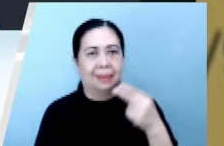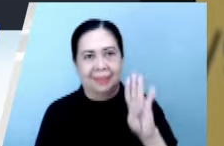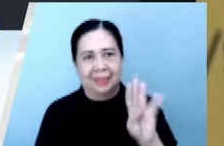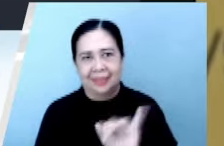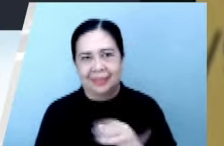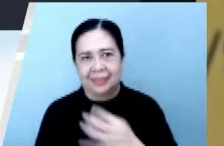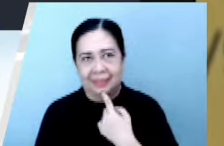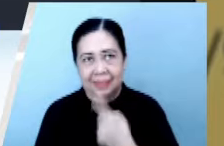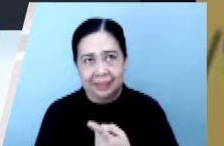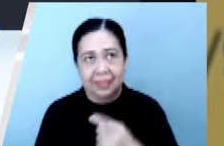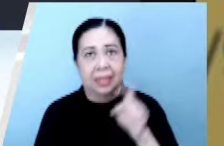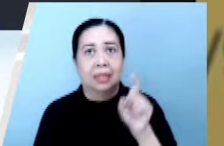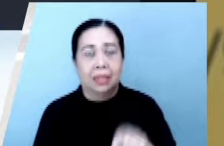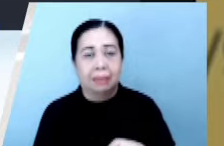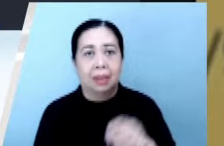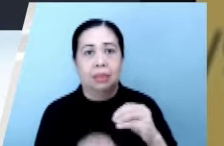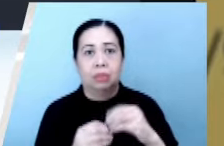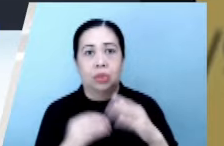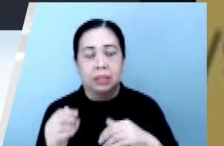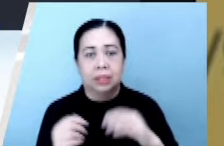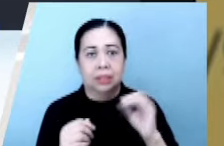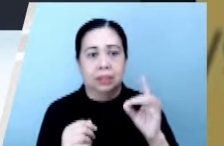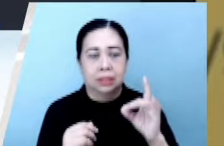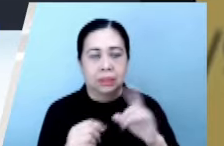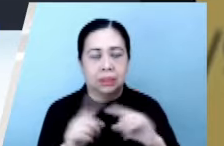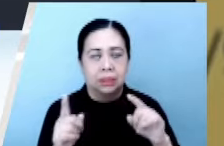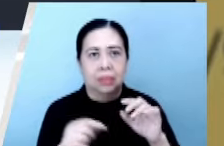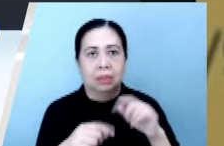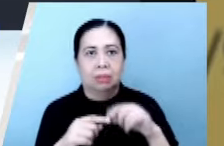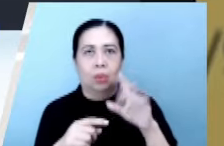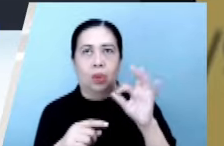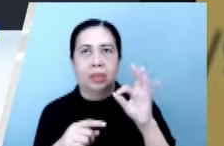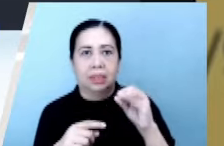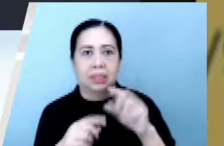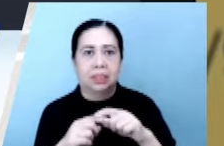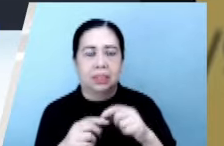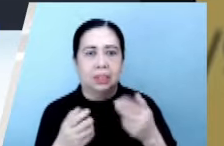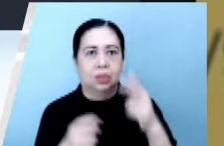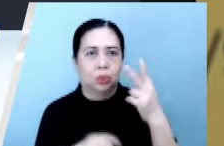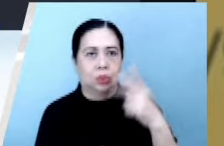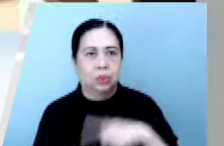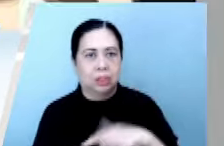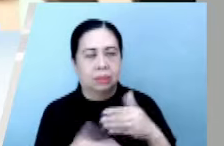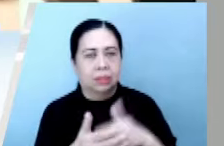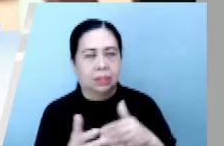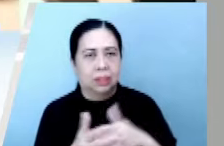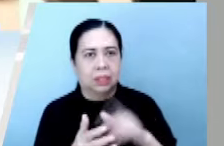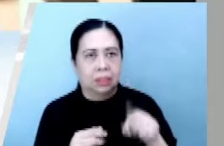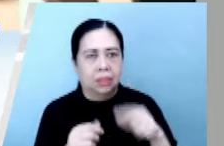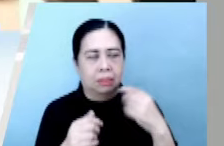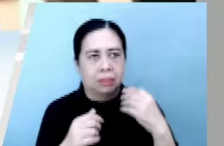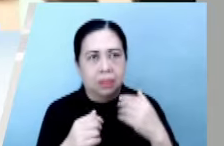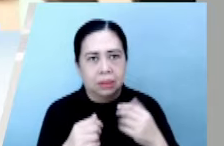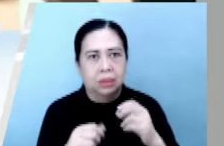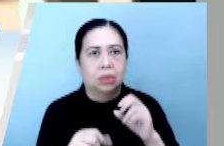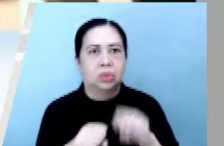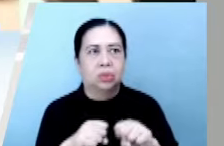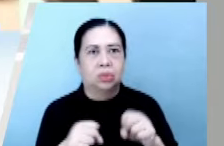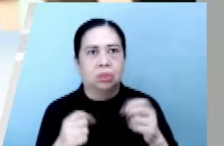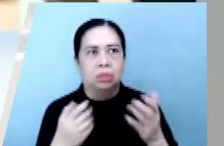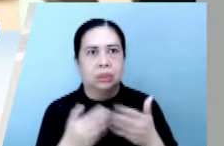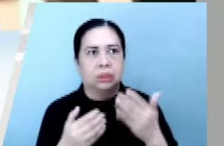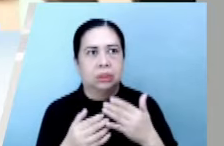dapat more than or equal to 140 over 90 on two separate occasions. Dapat panay-panay. Kaya siya silent killer,